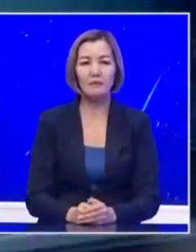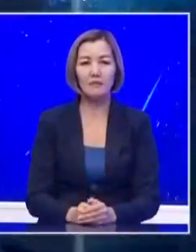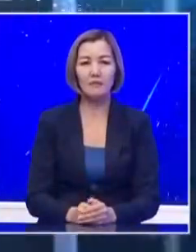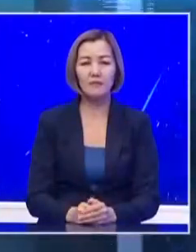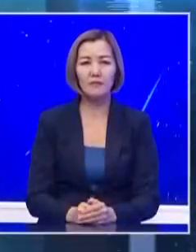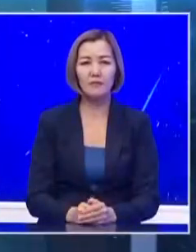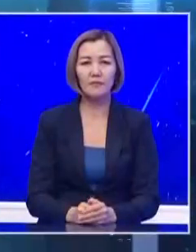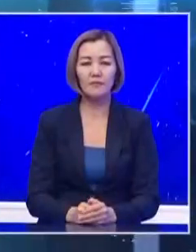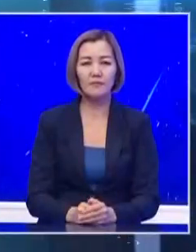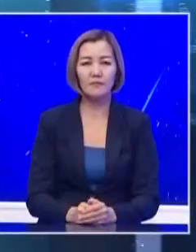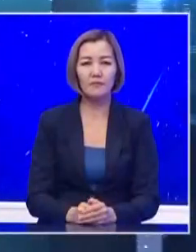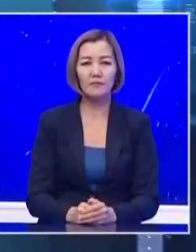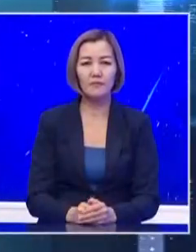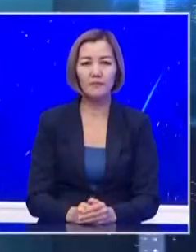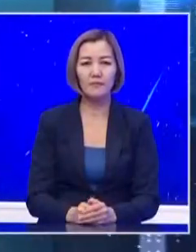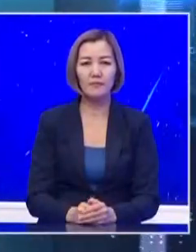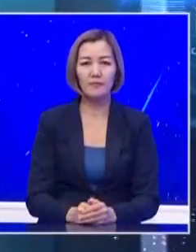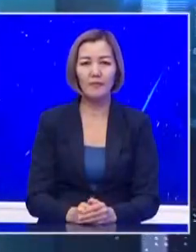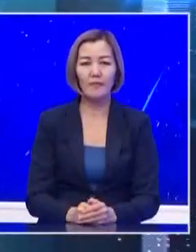Нүсіп, Жетісу арнасы.